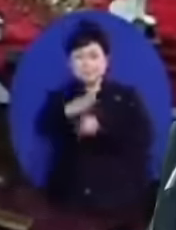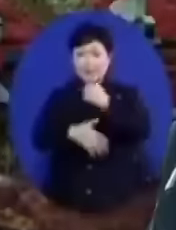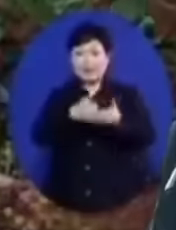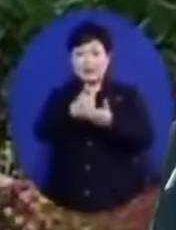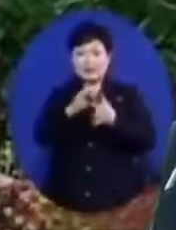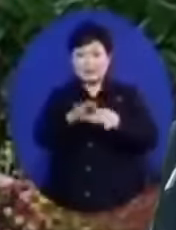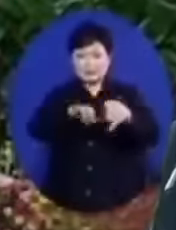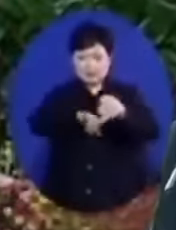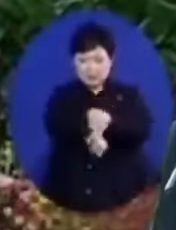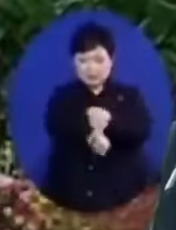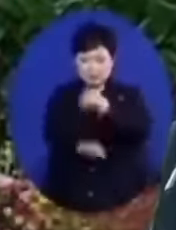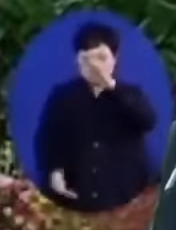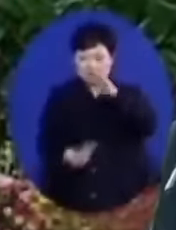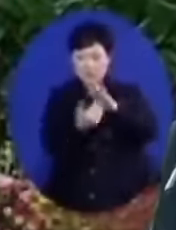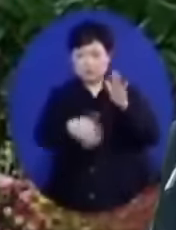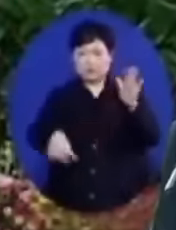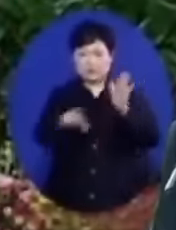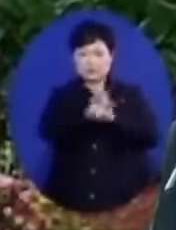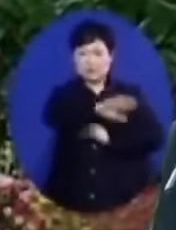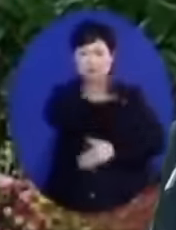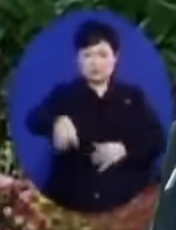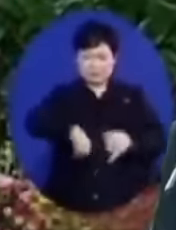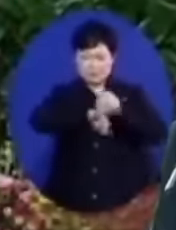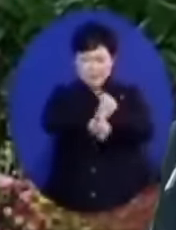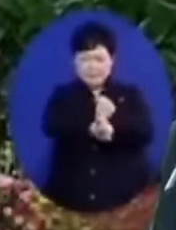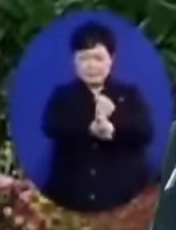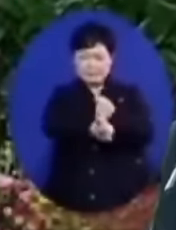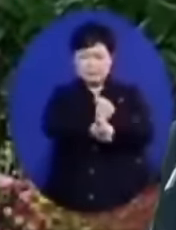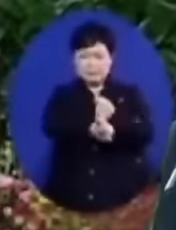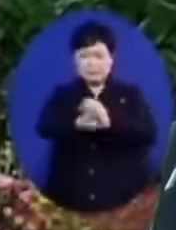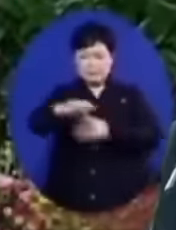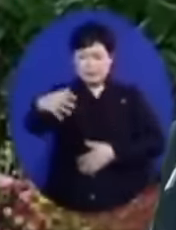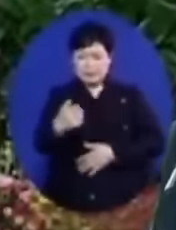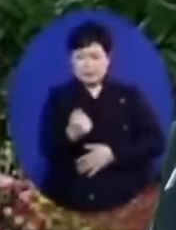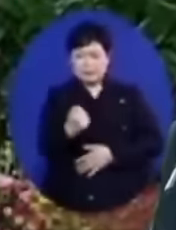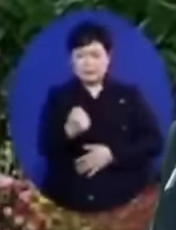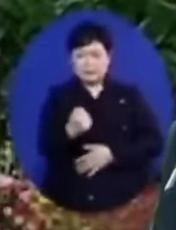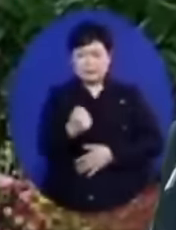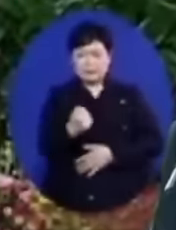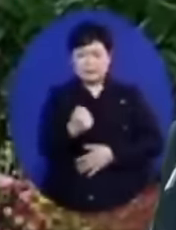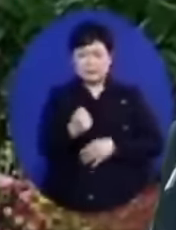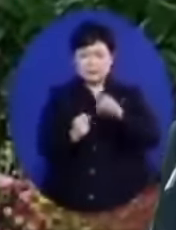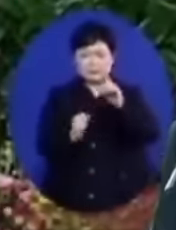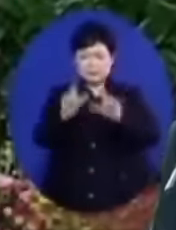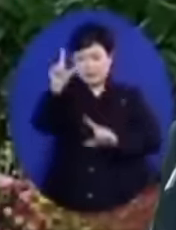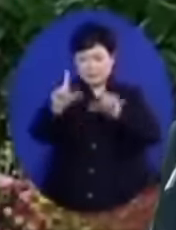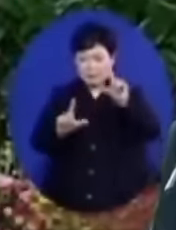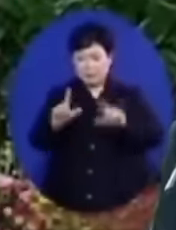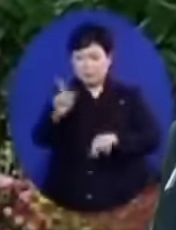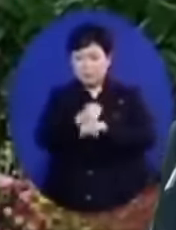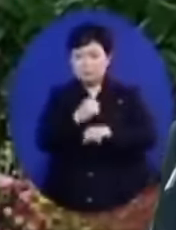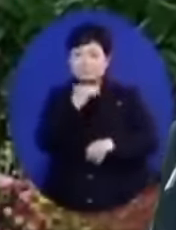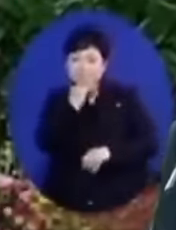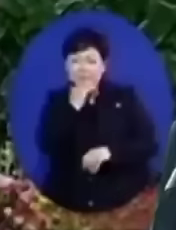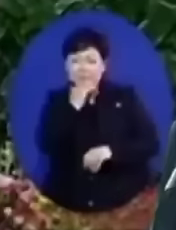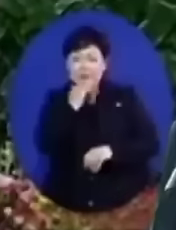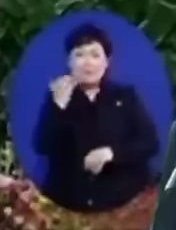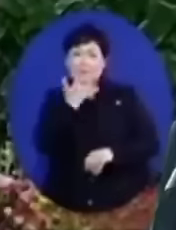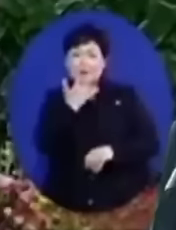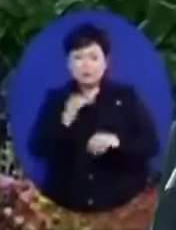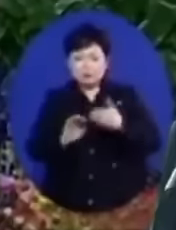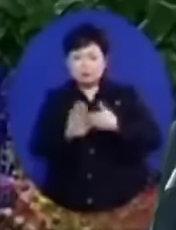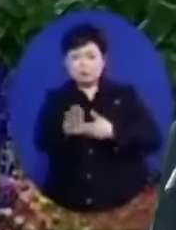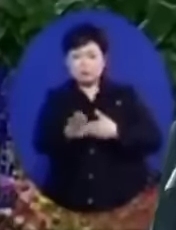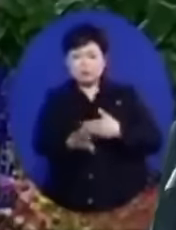하나님의 약속을 이루기 위해 우리가 반드시 가져야 할 자세가 기다리는 것입니다. 베드로 후서 3장 9절에